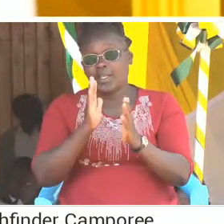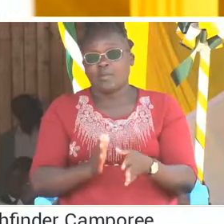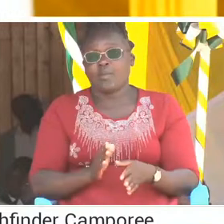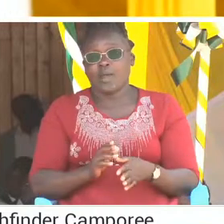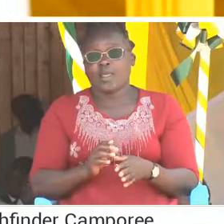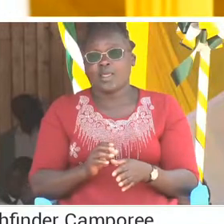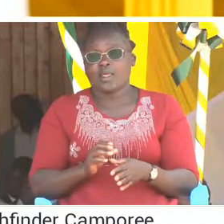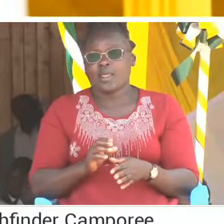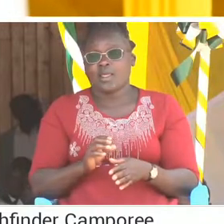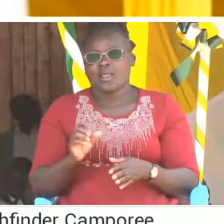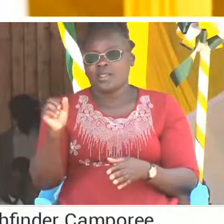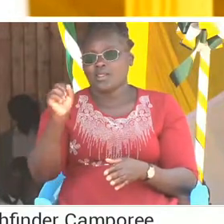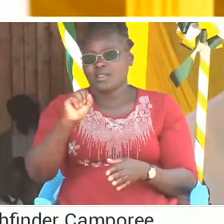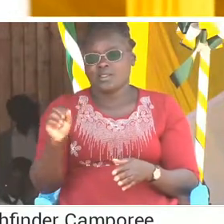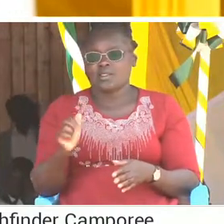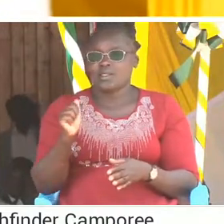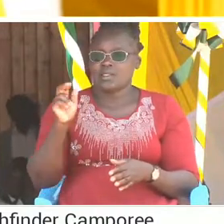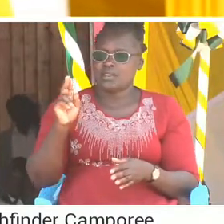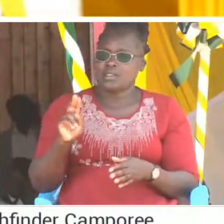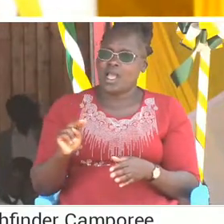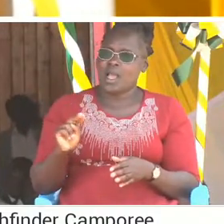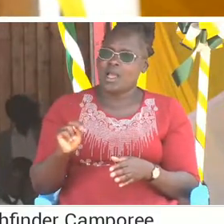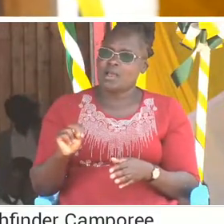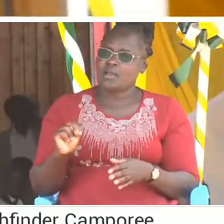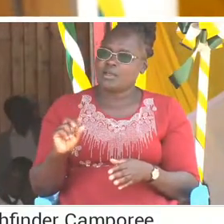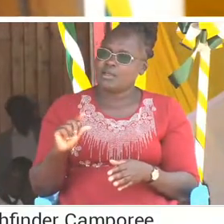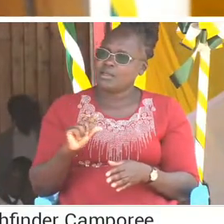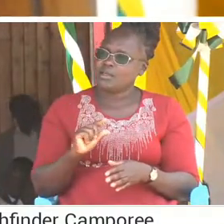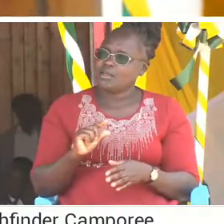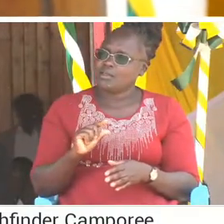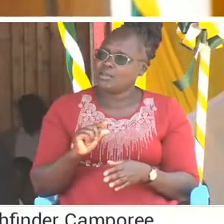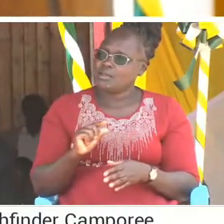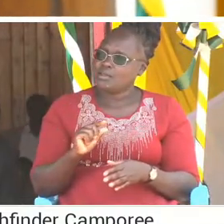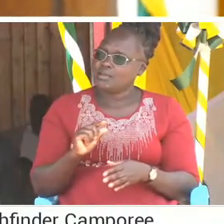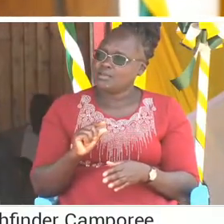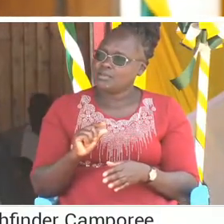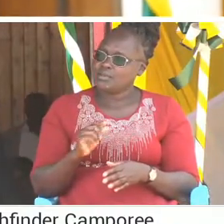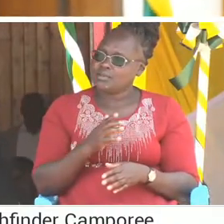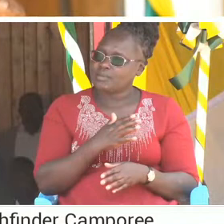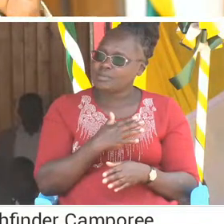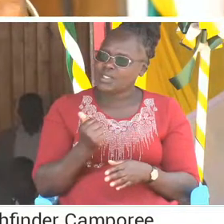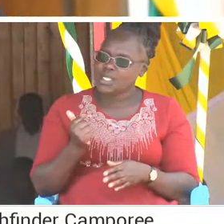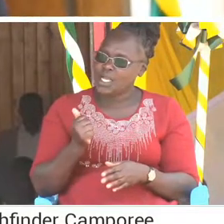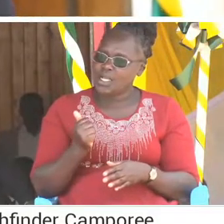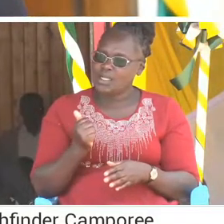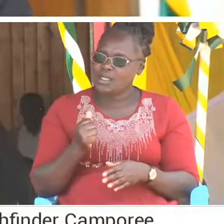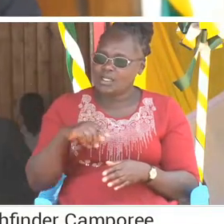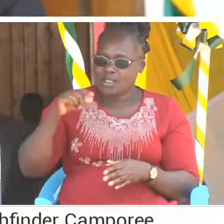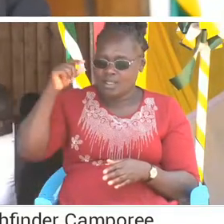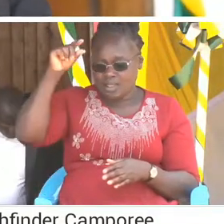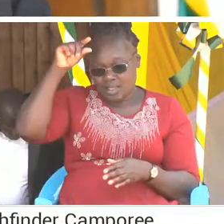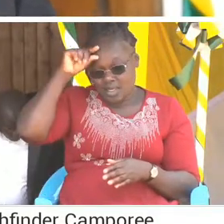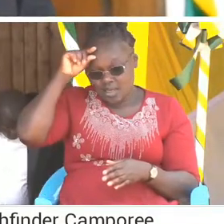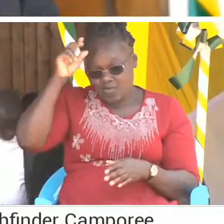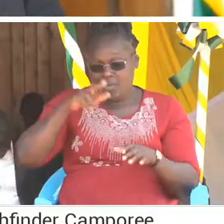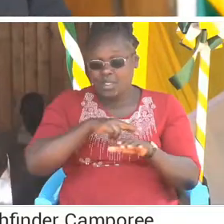national government kwa ambaye inaongozwa na Dr. William Ruto. Siku ya